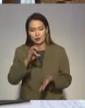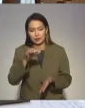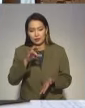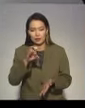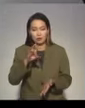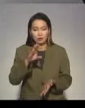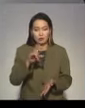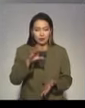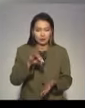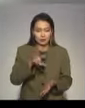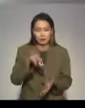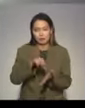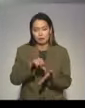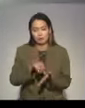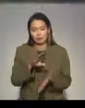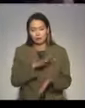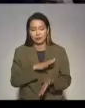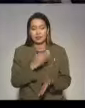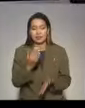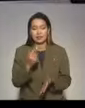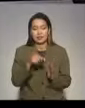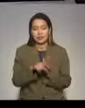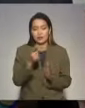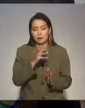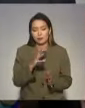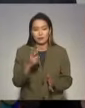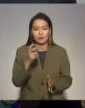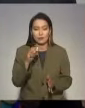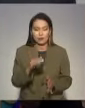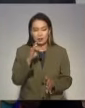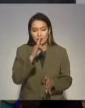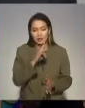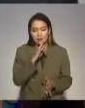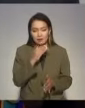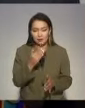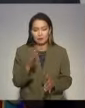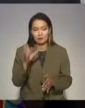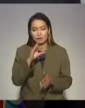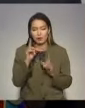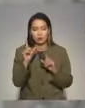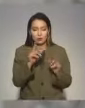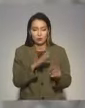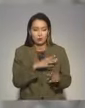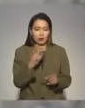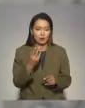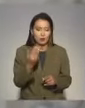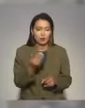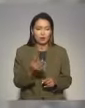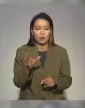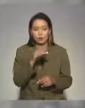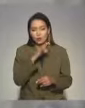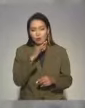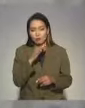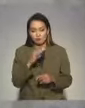Чехословакии, Австрии. Кожатай был среди 1 200 000 казахстанцев, ушедших на фронт. Каждый второй из них отдал свою жизнь за